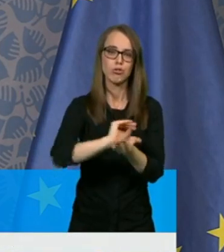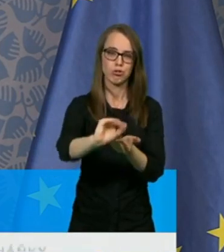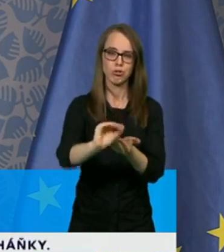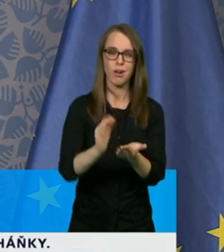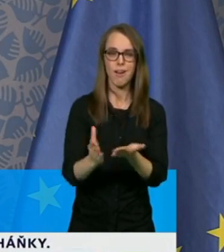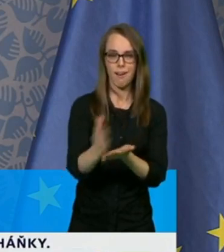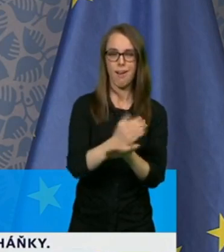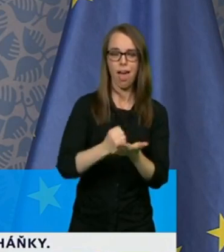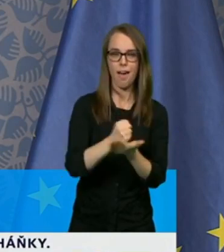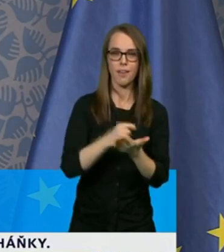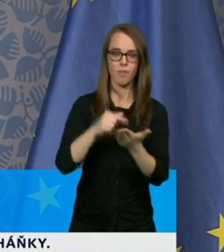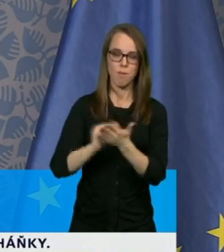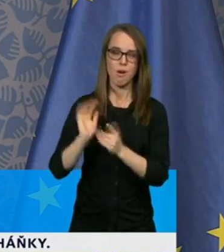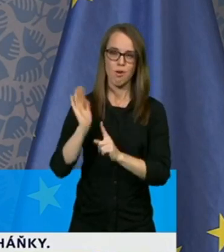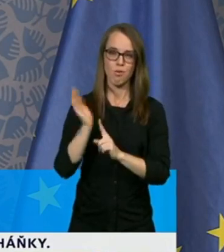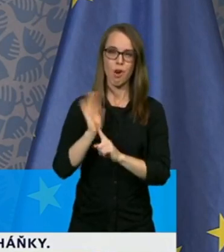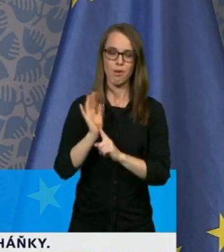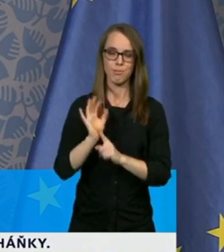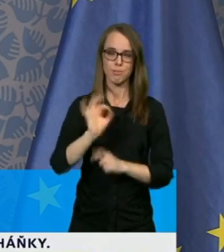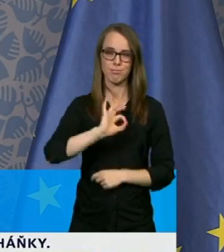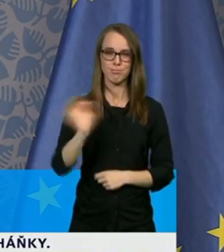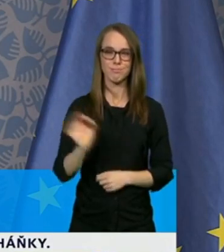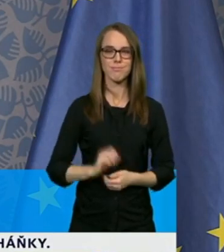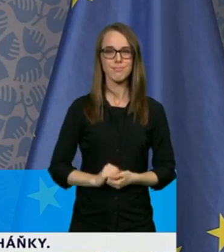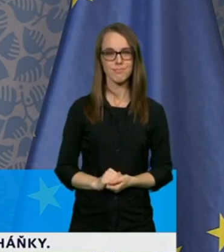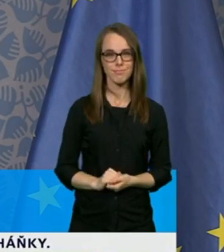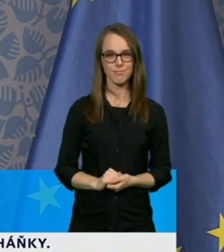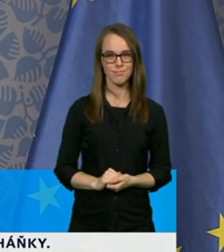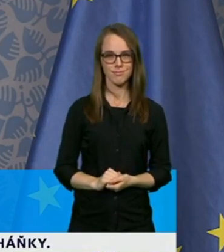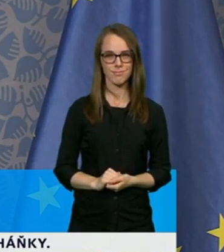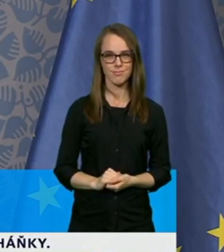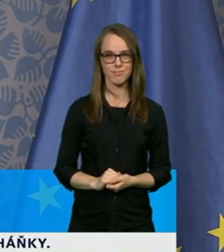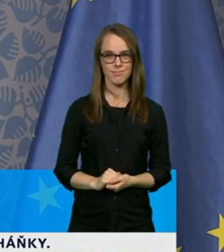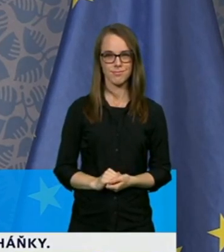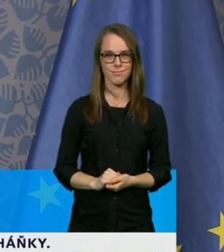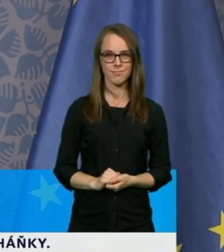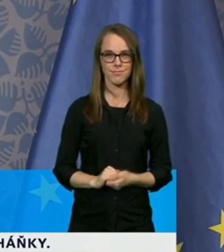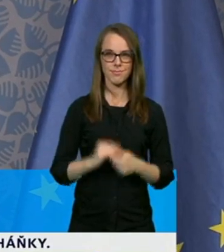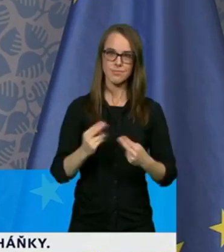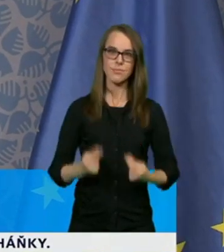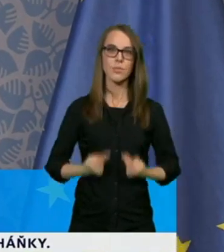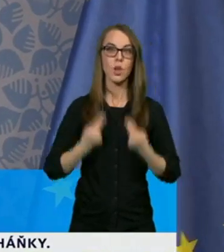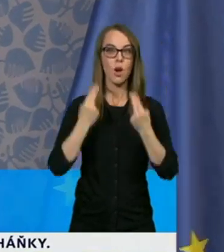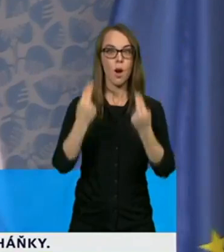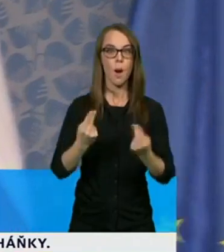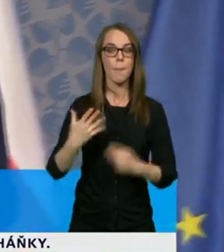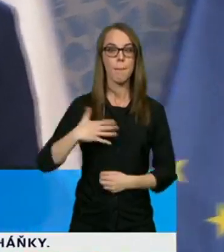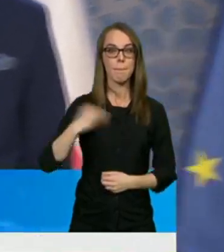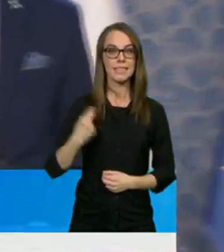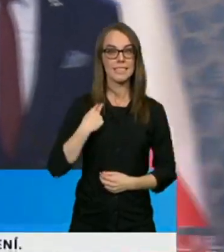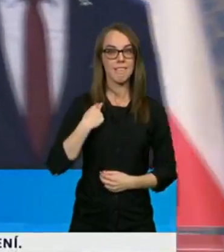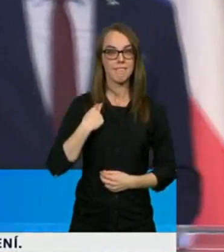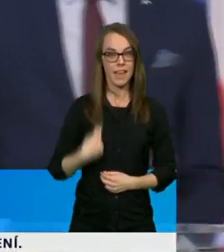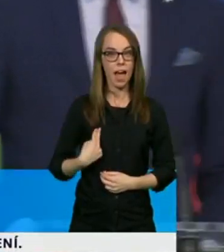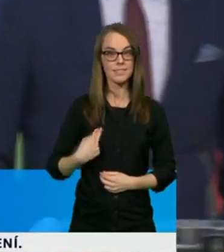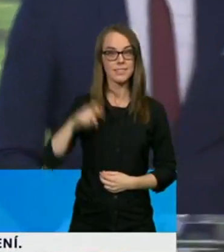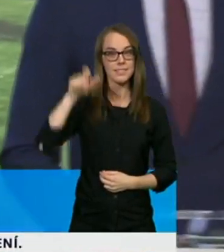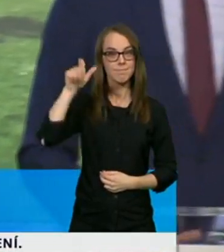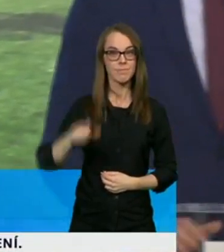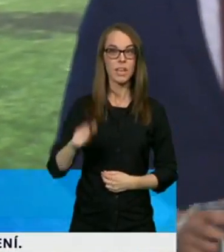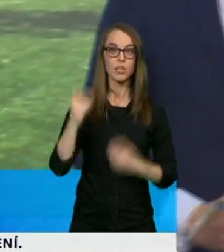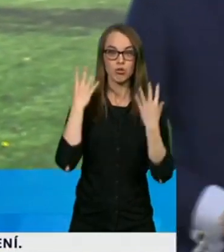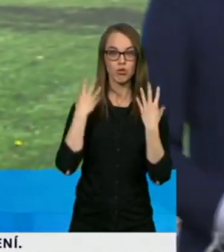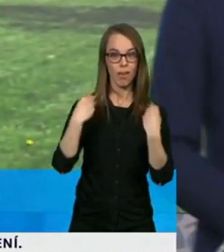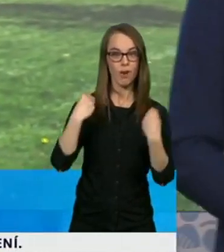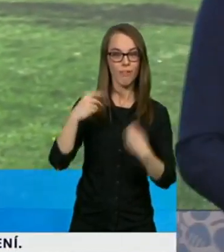tento návrh zákona byl rovněž schválen. Děkuji. Děkuji. Vicepremiérka a ministryně financí paní Alena Schillerová.